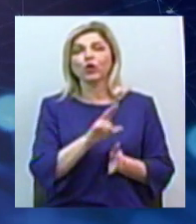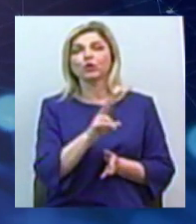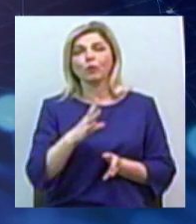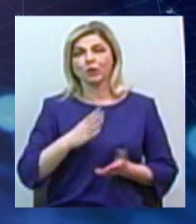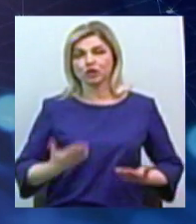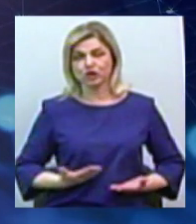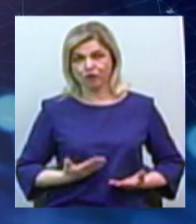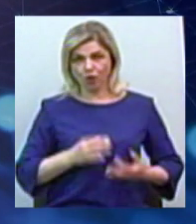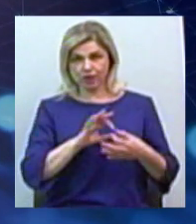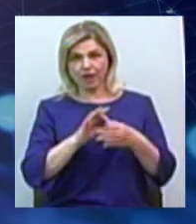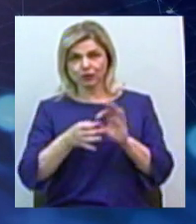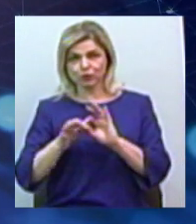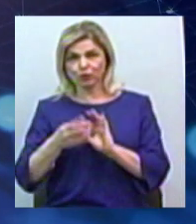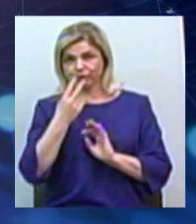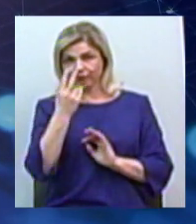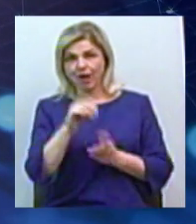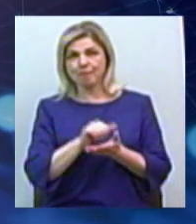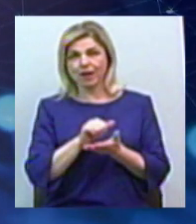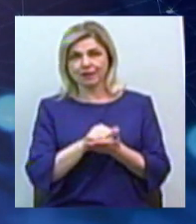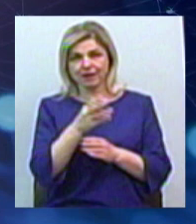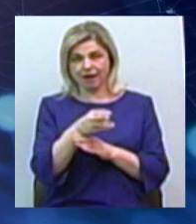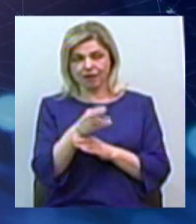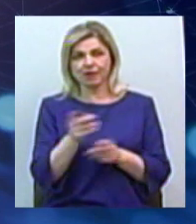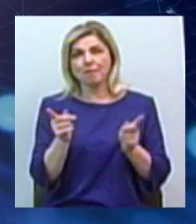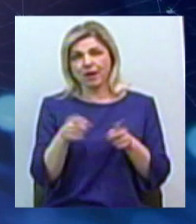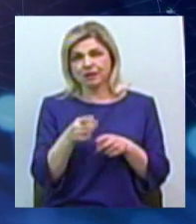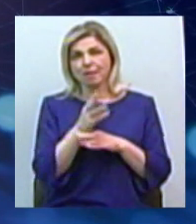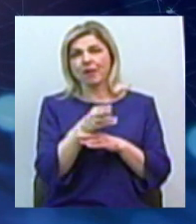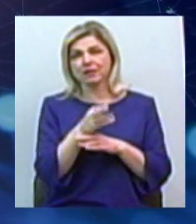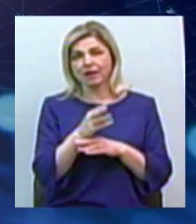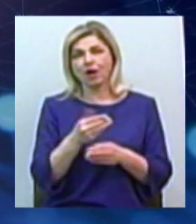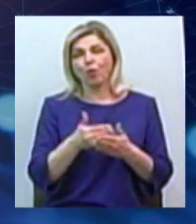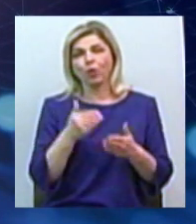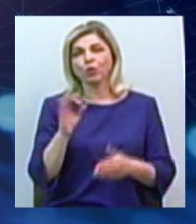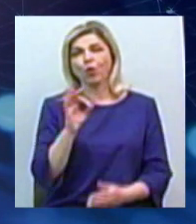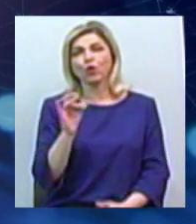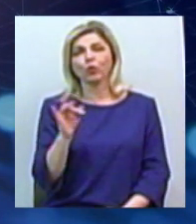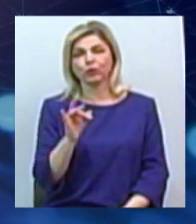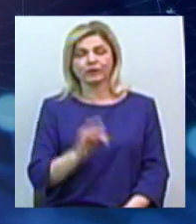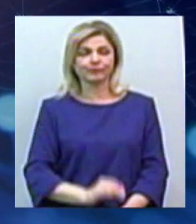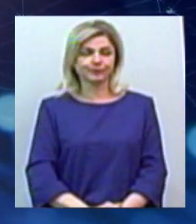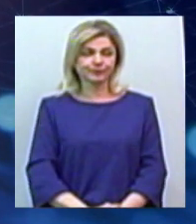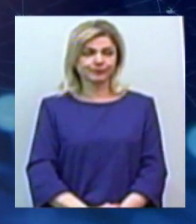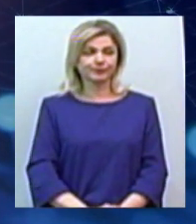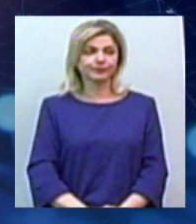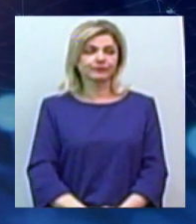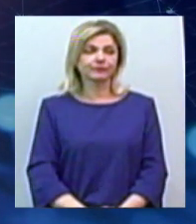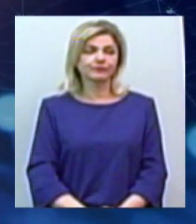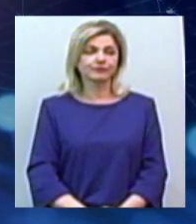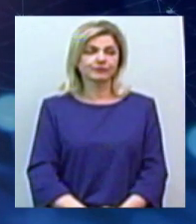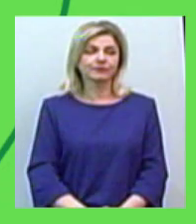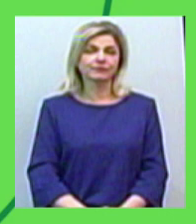ланцюзі». Маємо матеріал від фрагмент матеріалу від Ольги Рудої, Юрія Руденка та Євгена Сержука. Будь ласка.